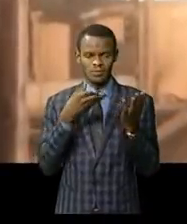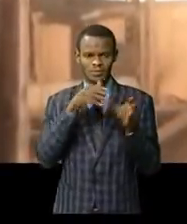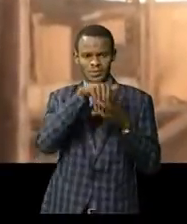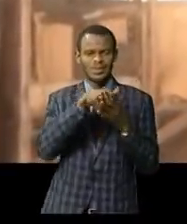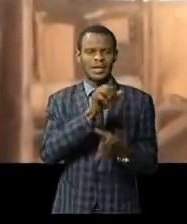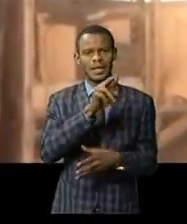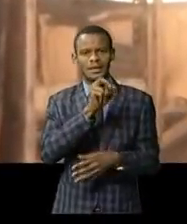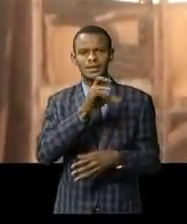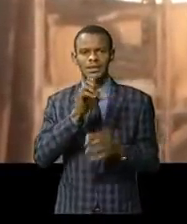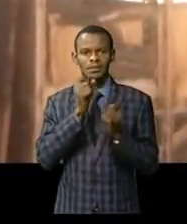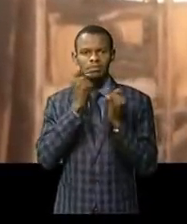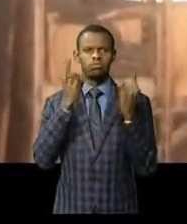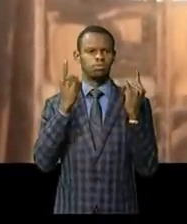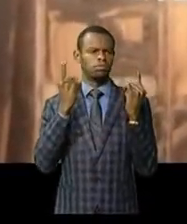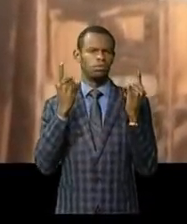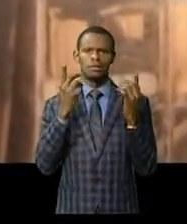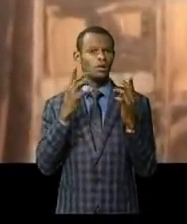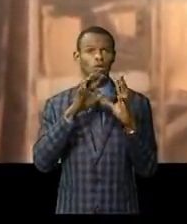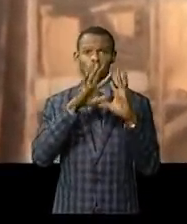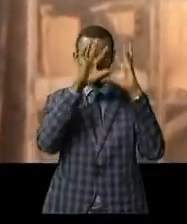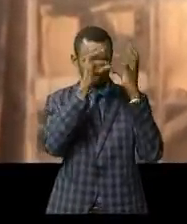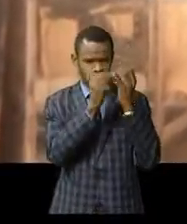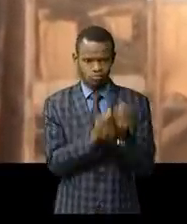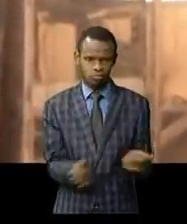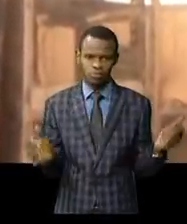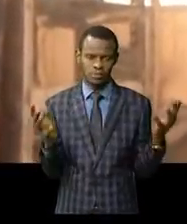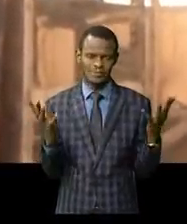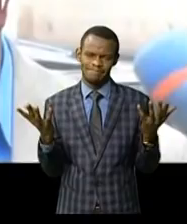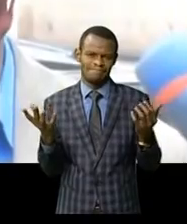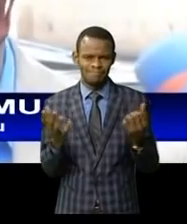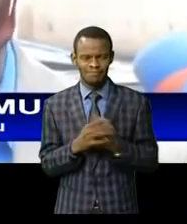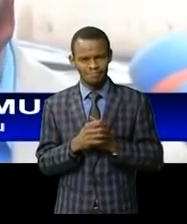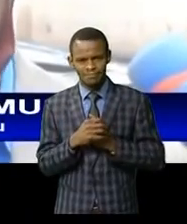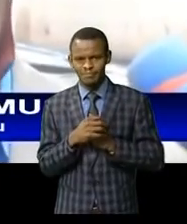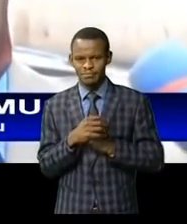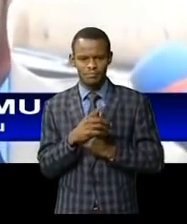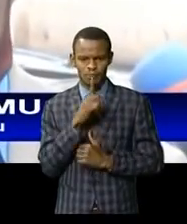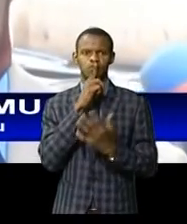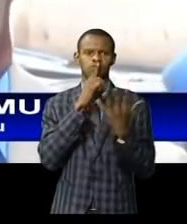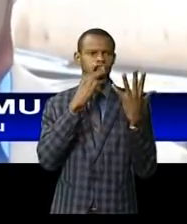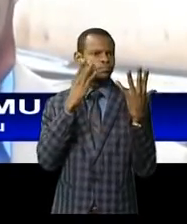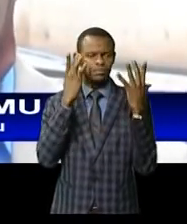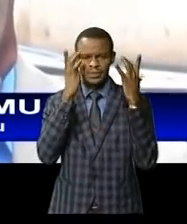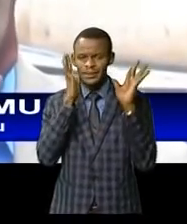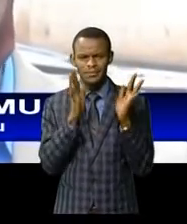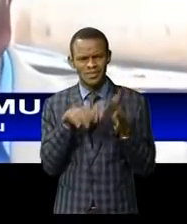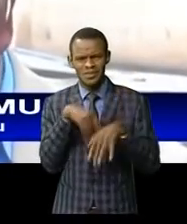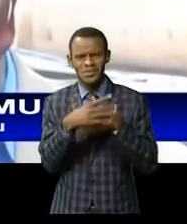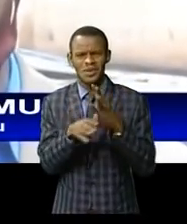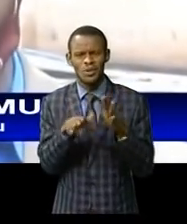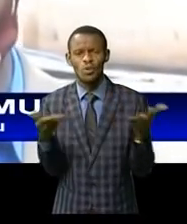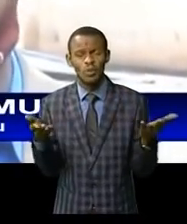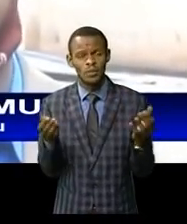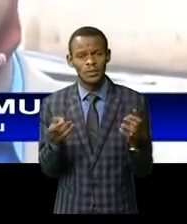au silence. Tout est parti. Donc ici, nous sommes réduits au silence. On ne sait même pas ce qu'on va faire. Nous avons été ici